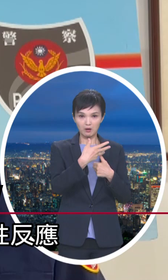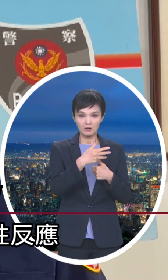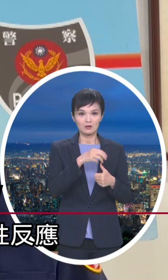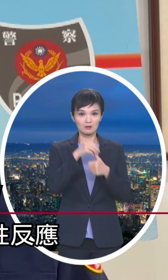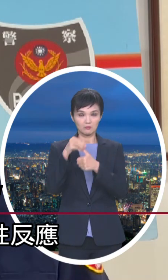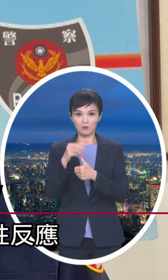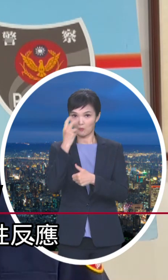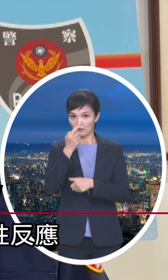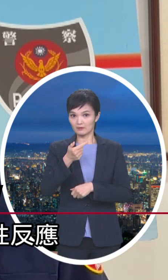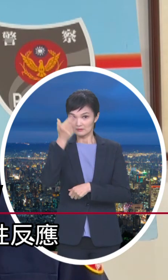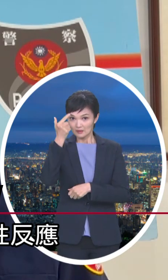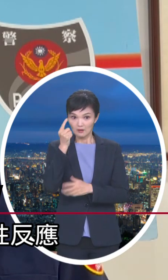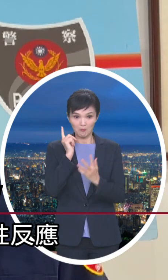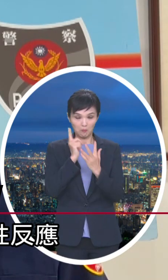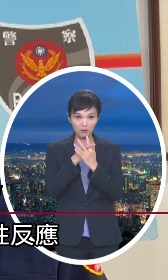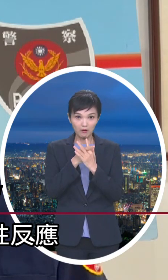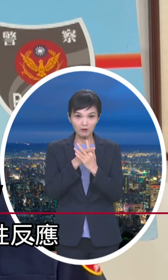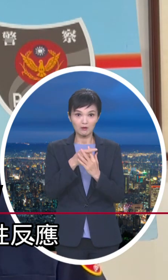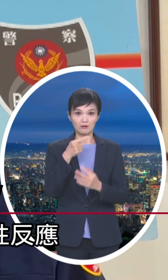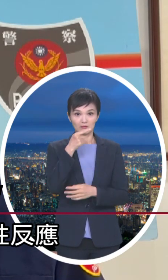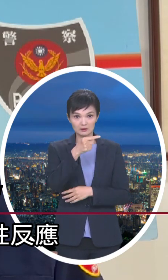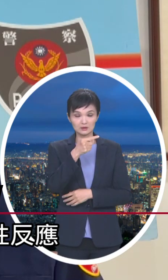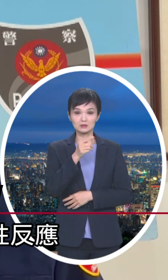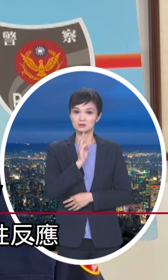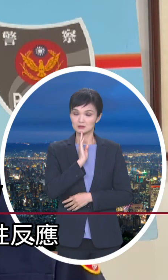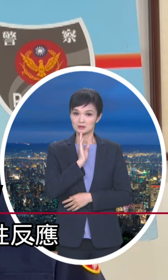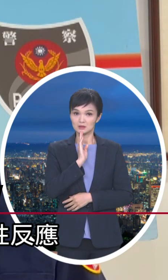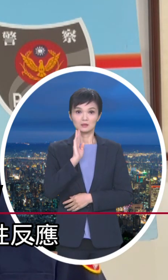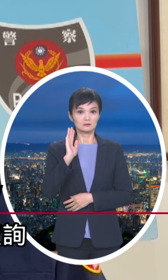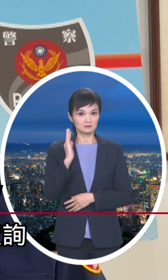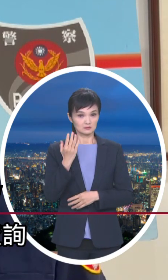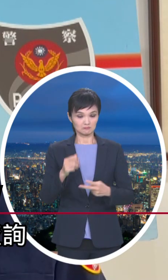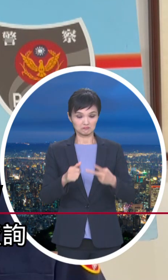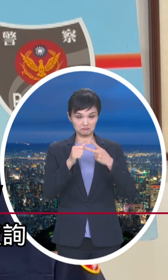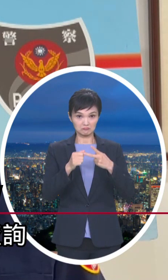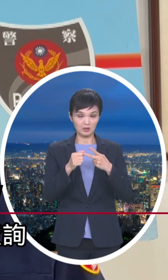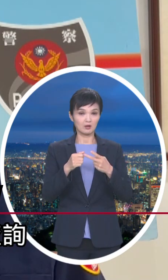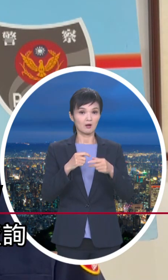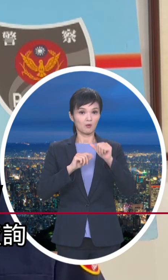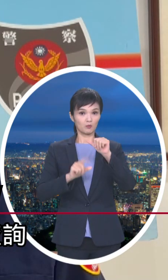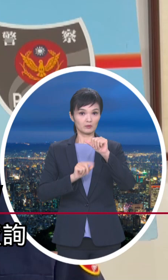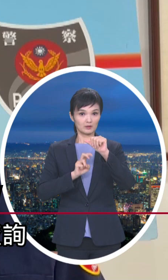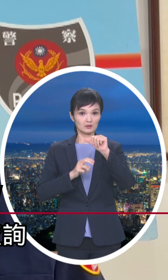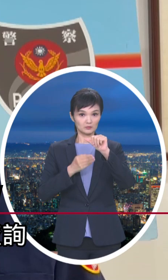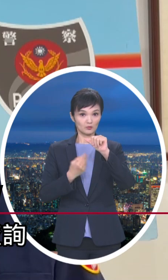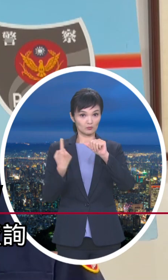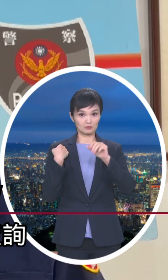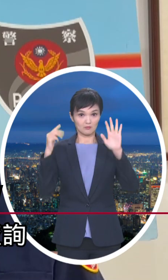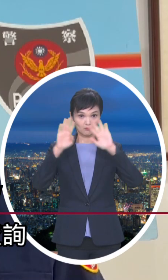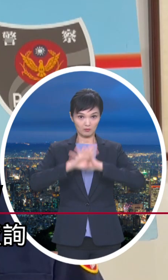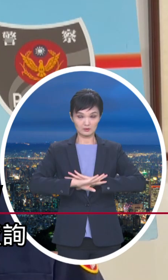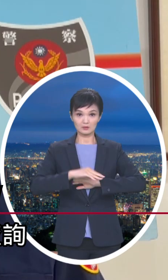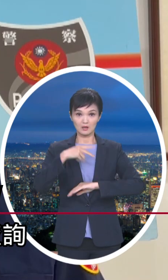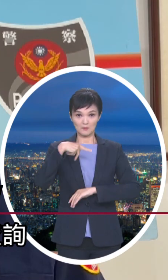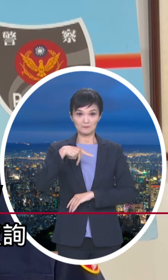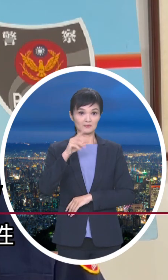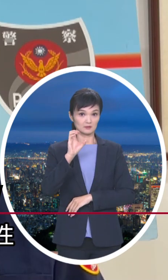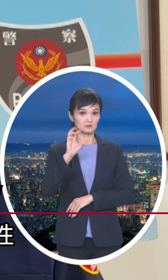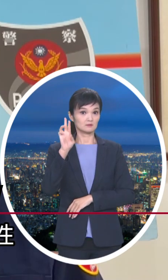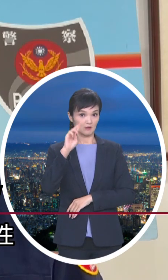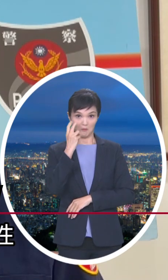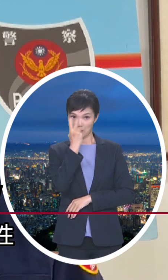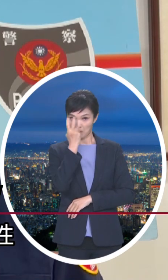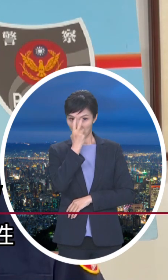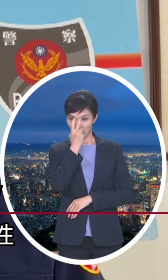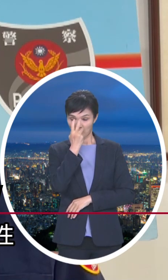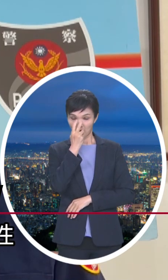站检查，均呈阴性反应。那在昨天5月29号晚上，经查询 PCR 的检